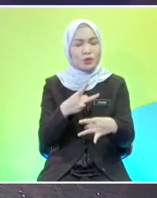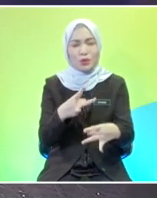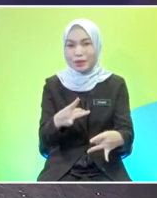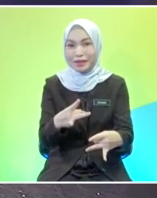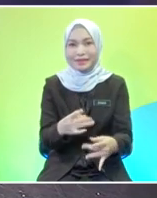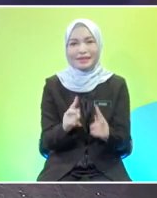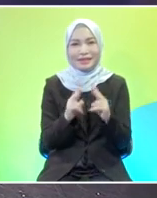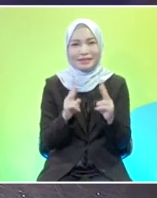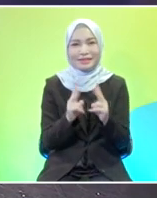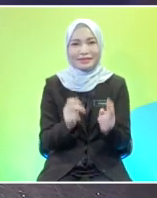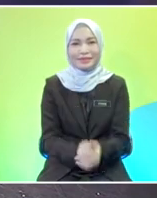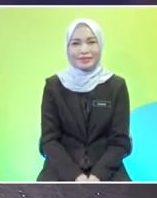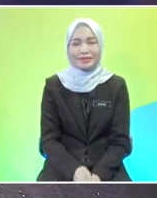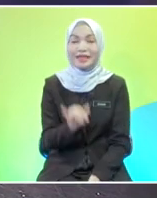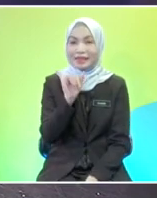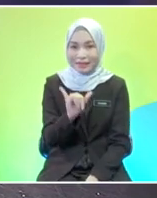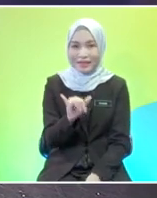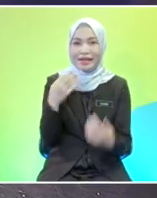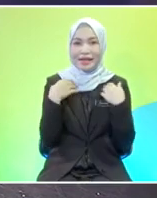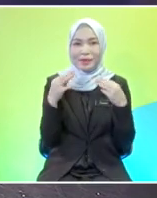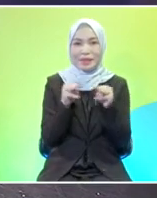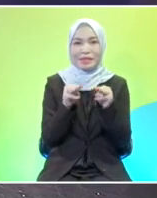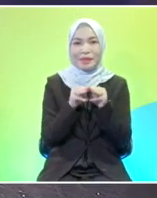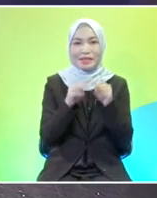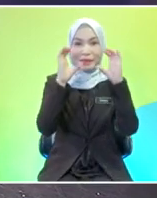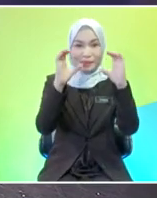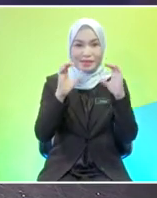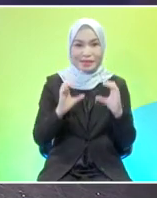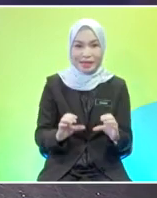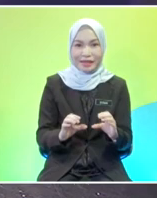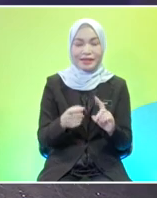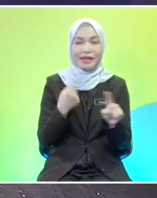untuk sampai ke ucapan selain dapat ucapan